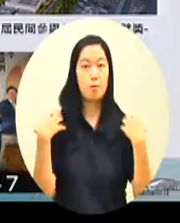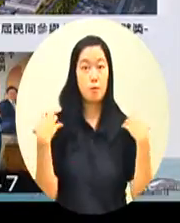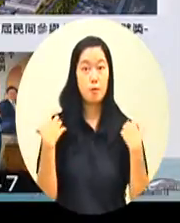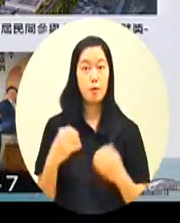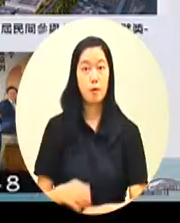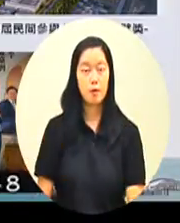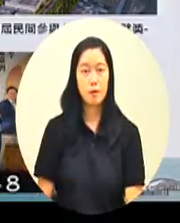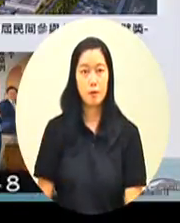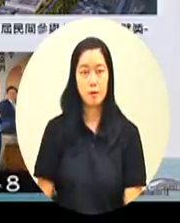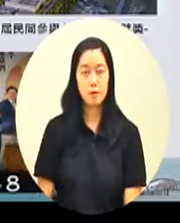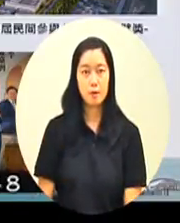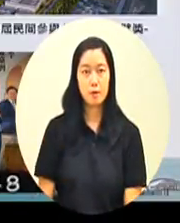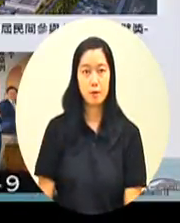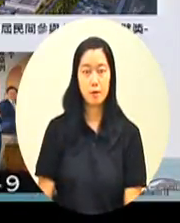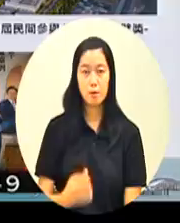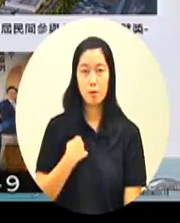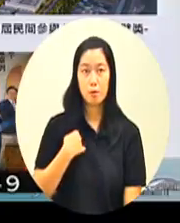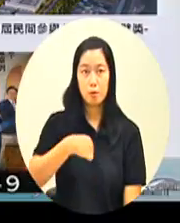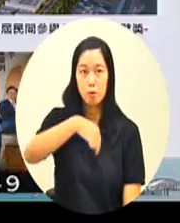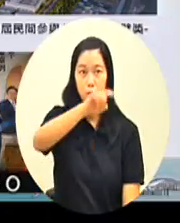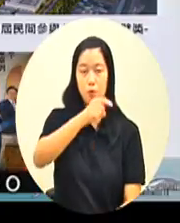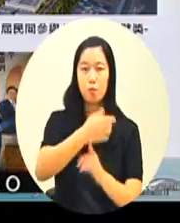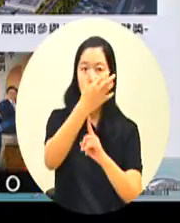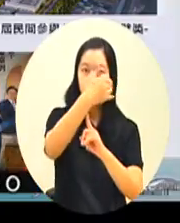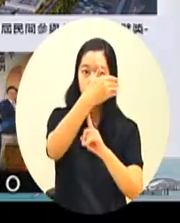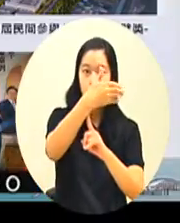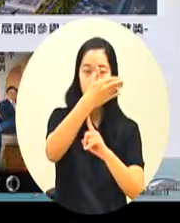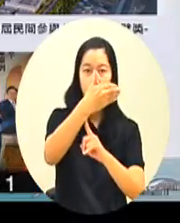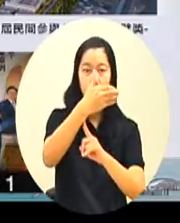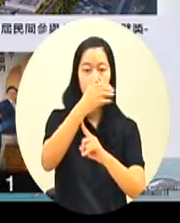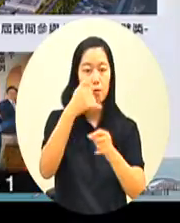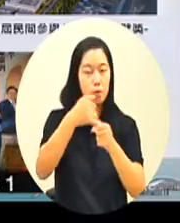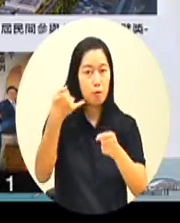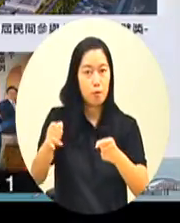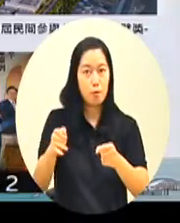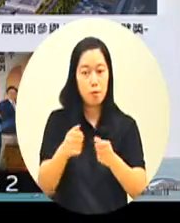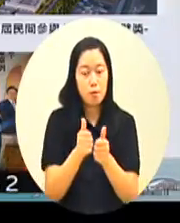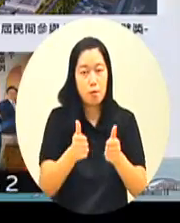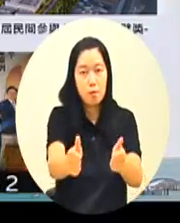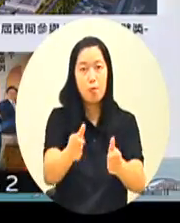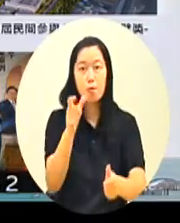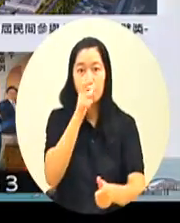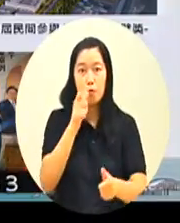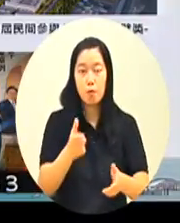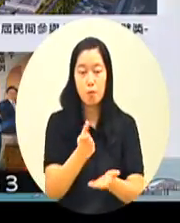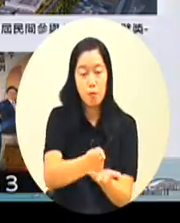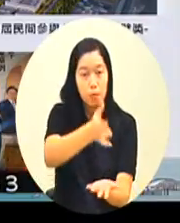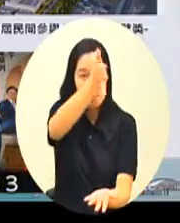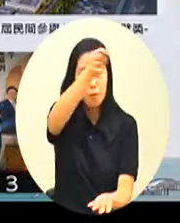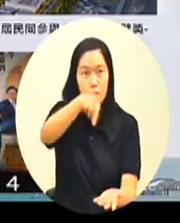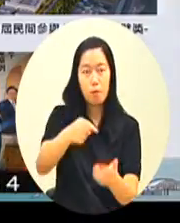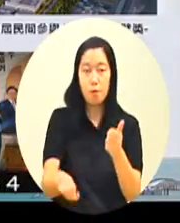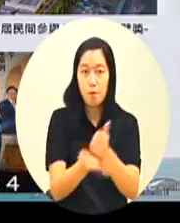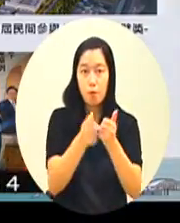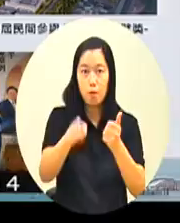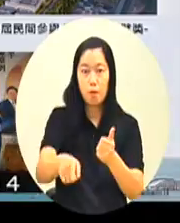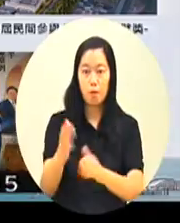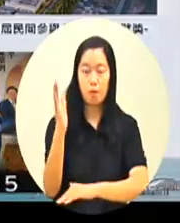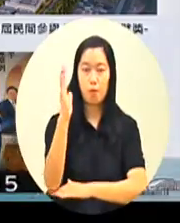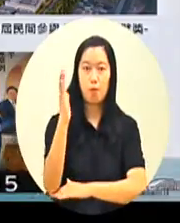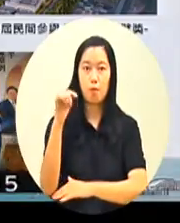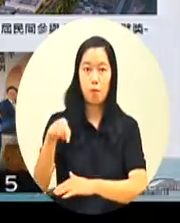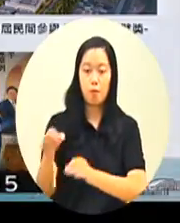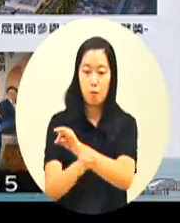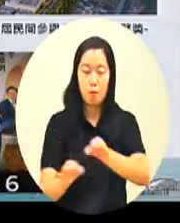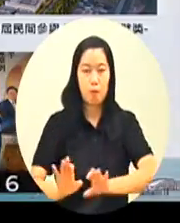是我们旗津道酒店的这一个案子，在除了他获得在政府的部分，经发局